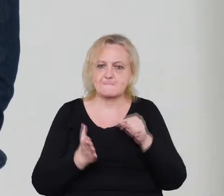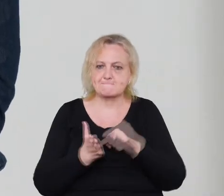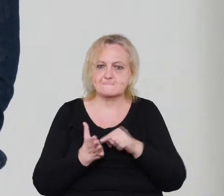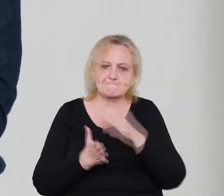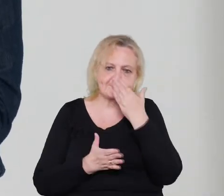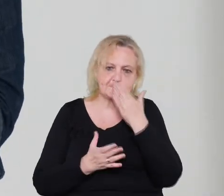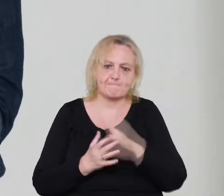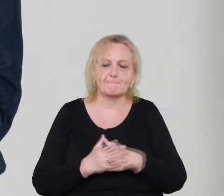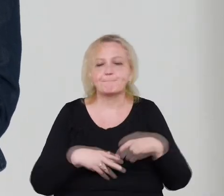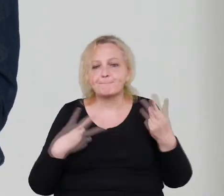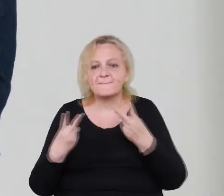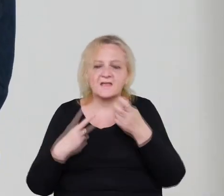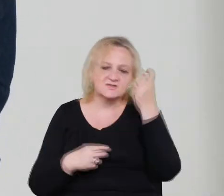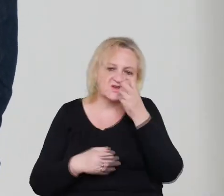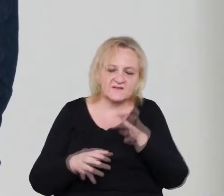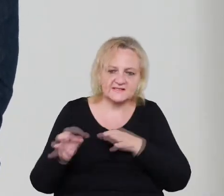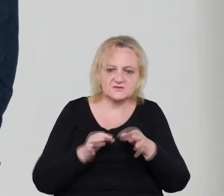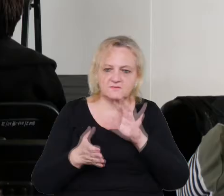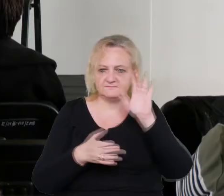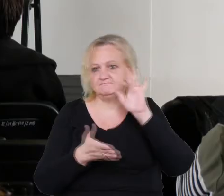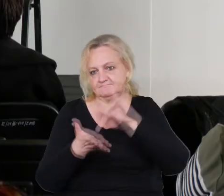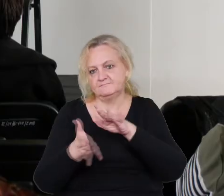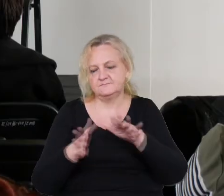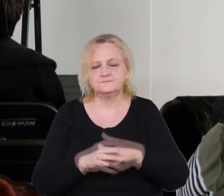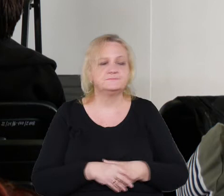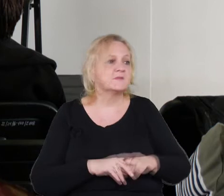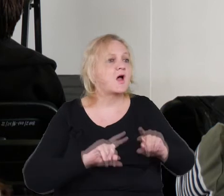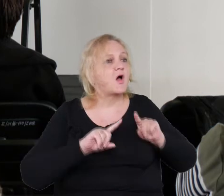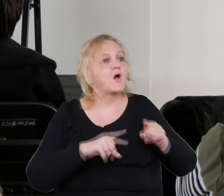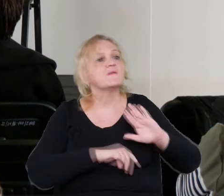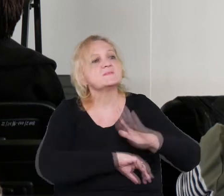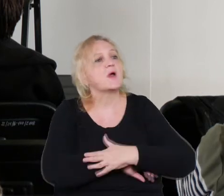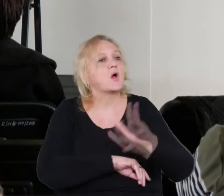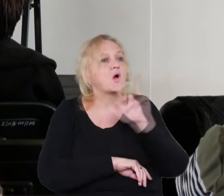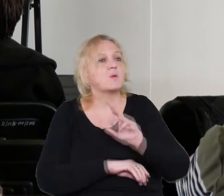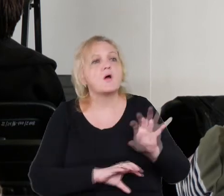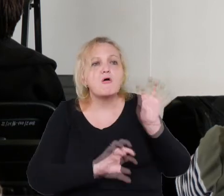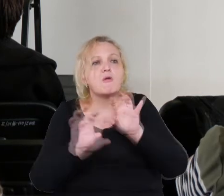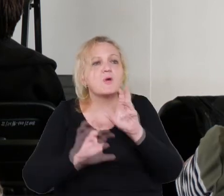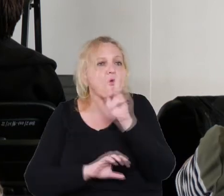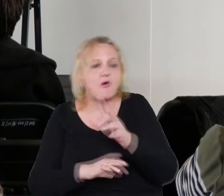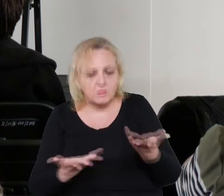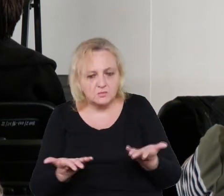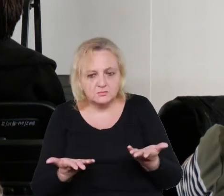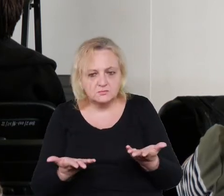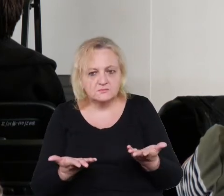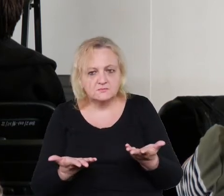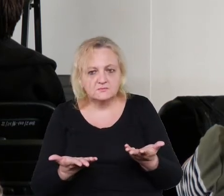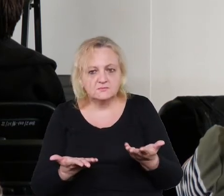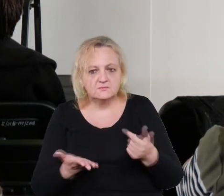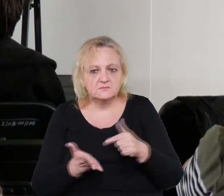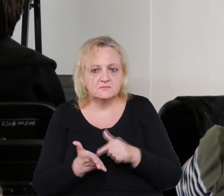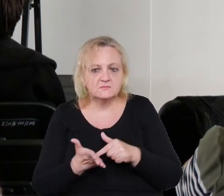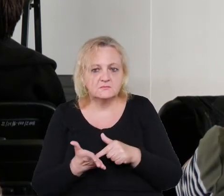takiego poszukiwania ciekawych historii tam jakie organizacje wspierać kogo obserwować czyli czy nawet